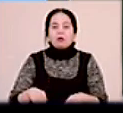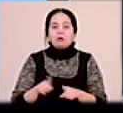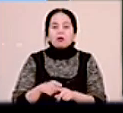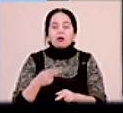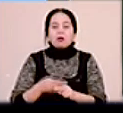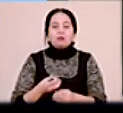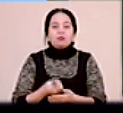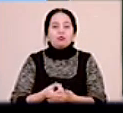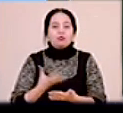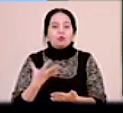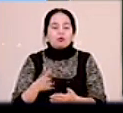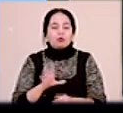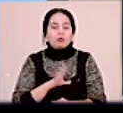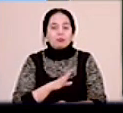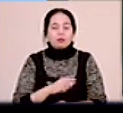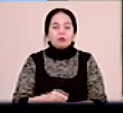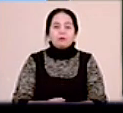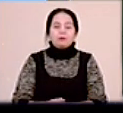дорого обошлось.